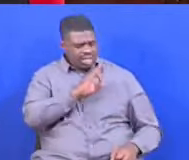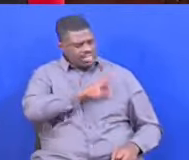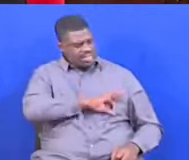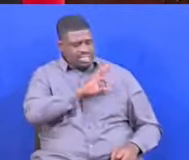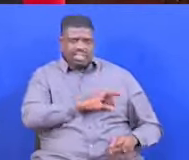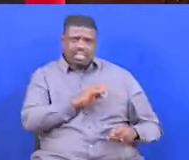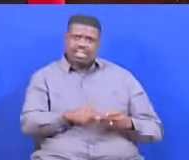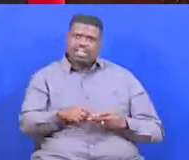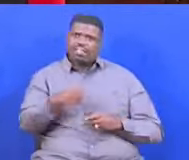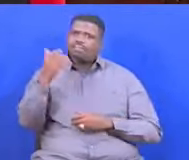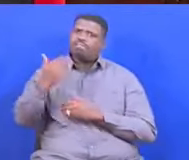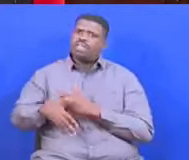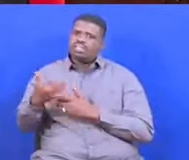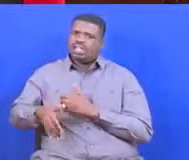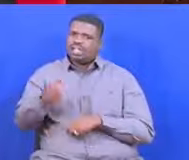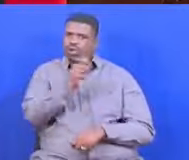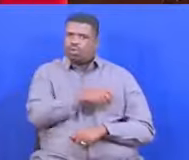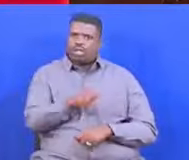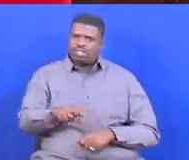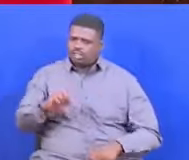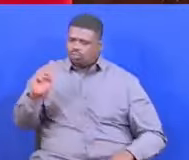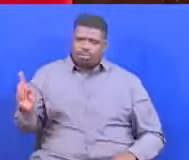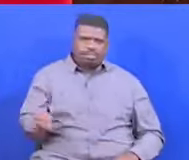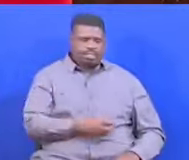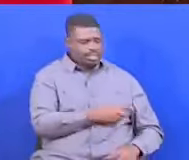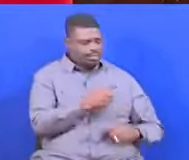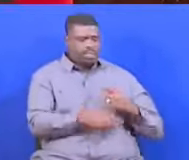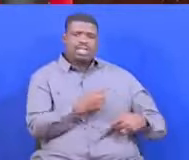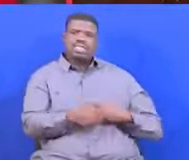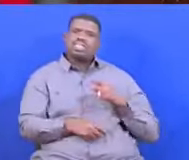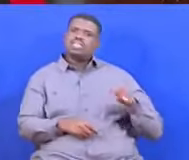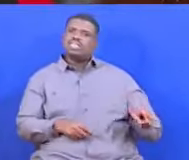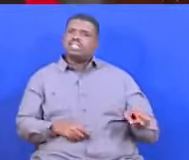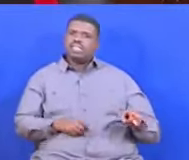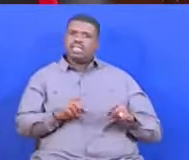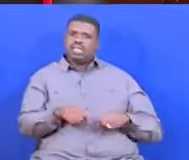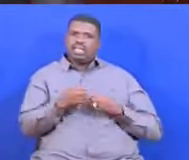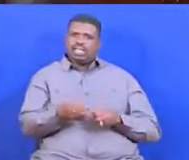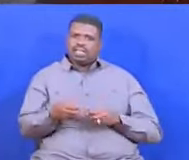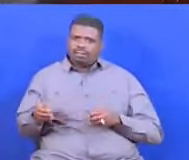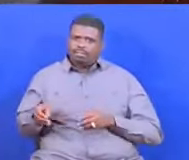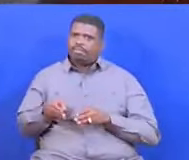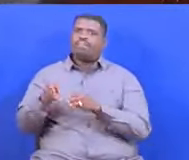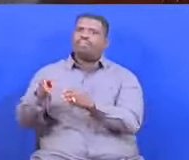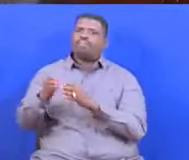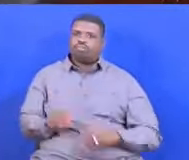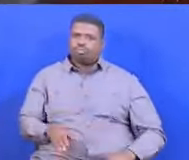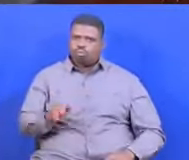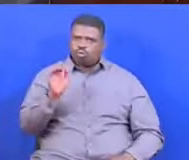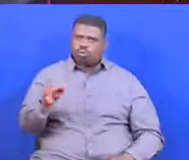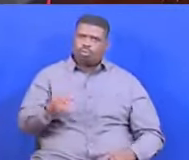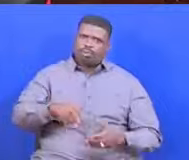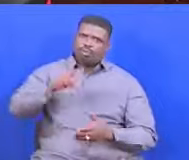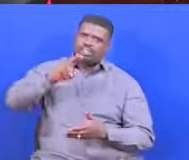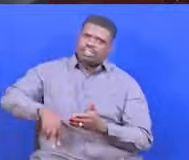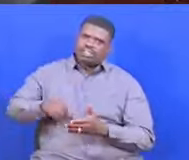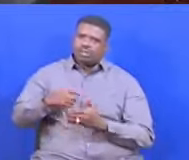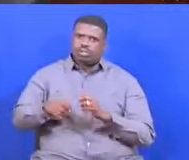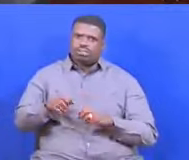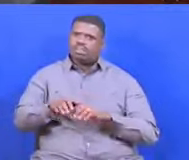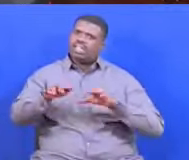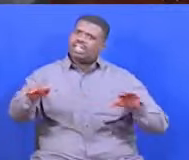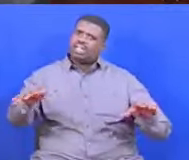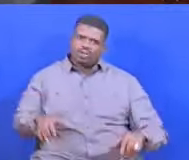za kibiashara kwa wananchi ambao wanapitiwa na miradi hii. Lakini mifumo ya kuwaambia wasajili kwenye mitandao